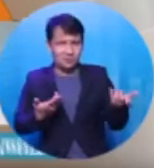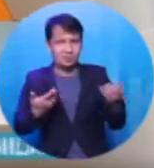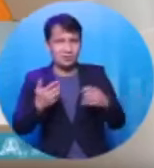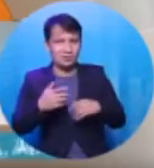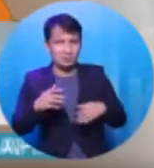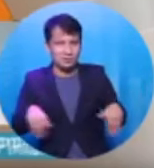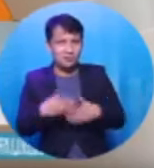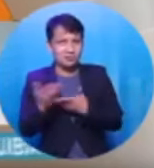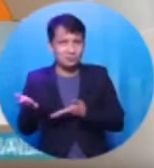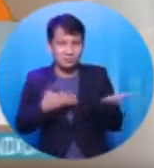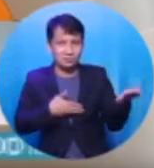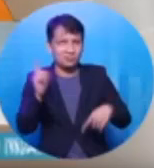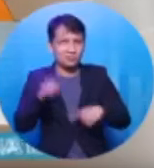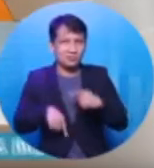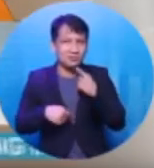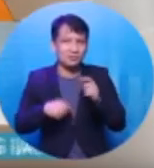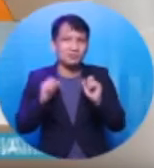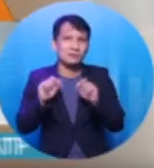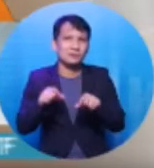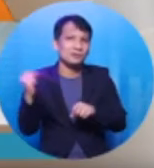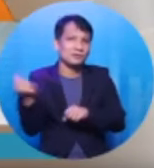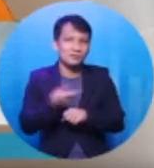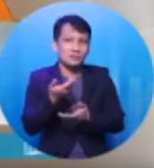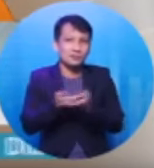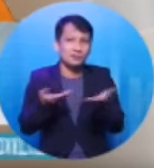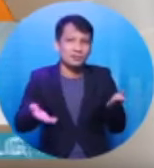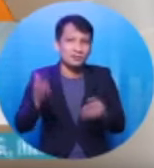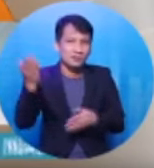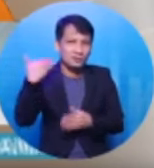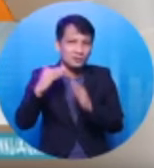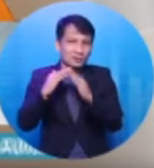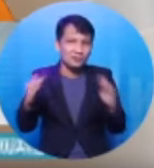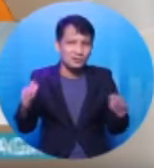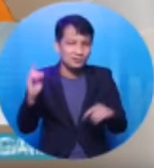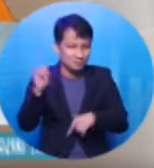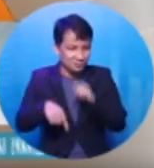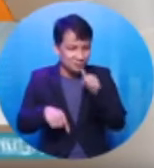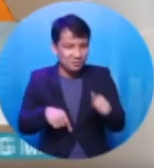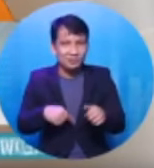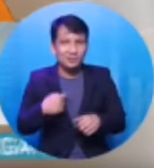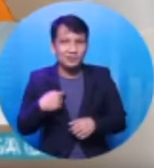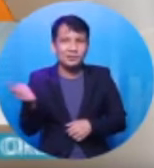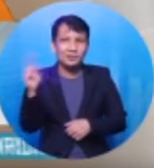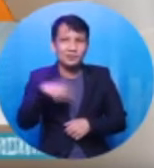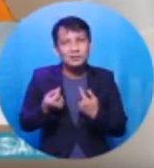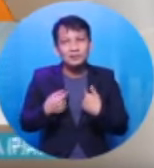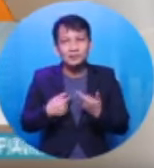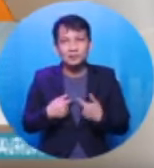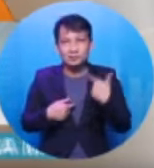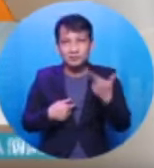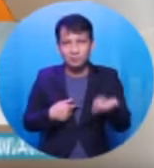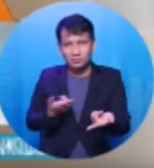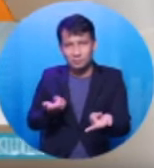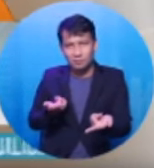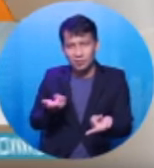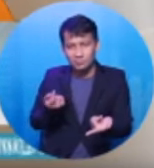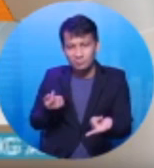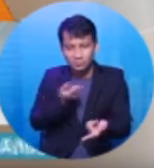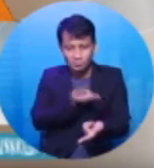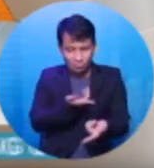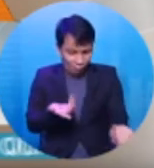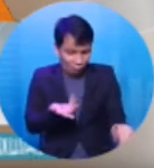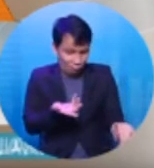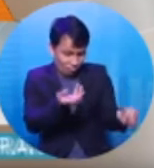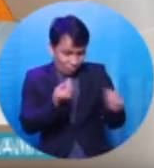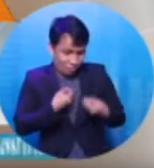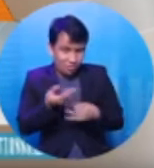ay, magpapahatid sana ako sa'yo kasi binenta ko na lahat ng gamit dun sa bahay. Pero hindi ka pumunta. Ano ginawa mo? Oh, sige nga, sabihin mo sa akin.